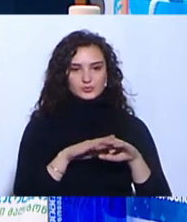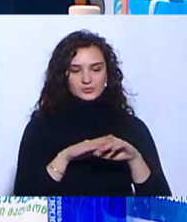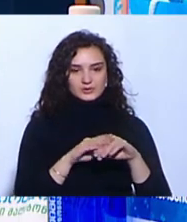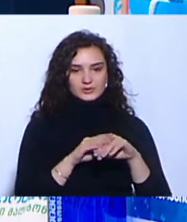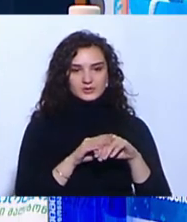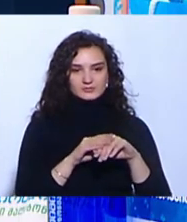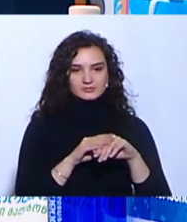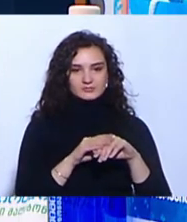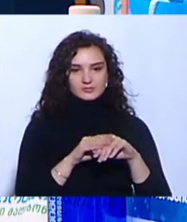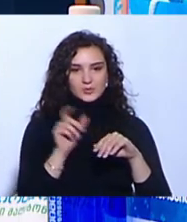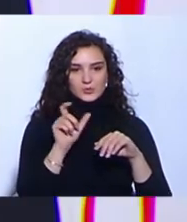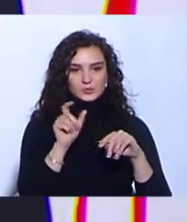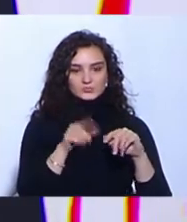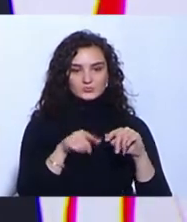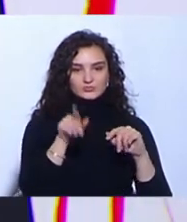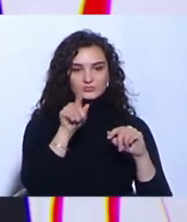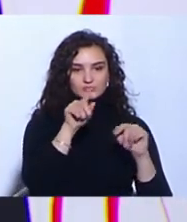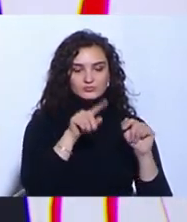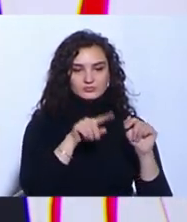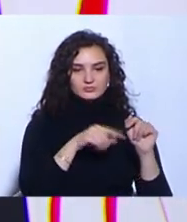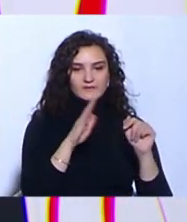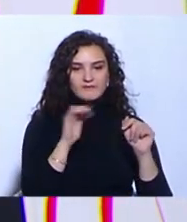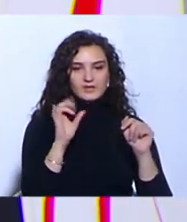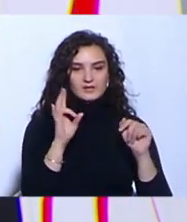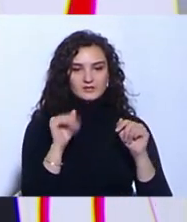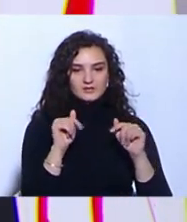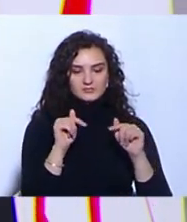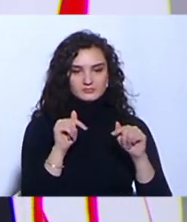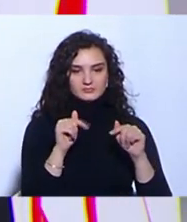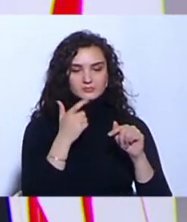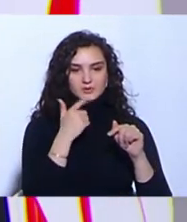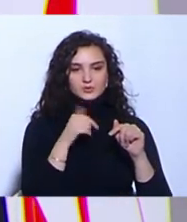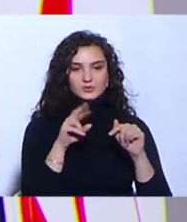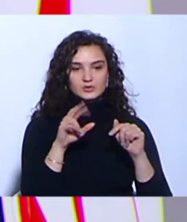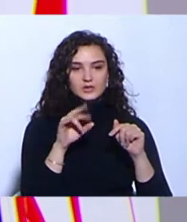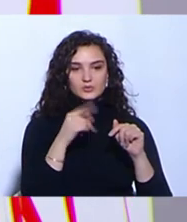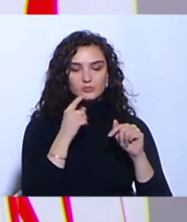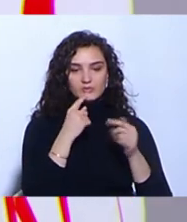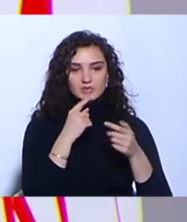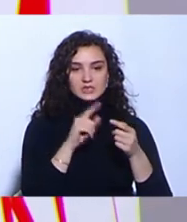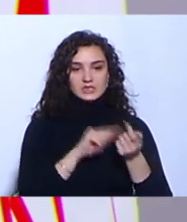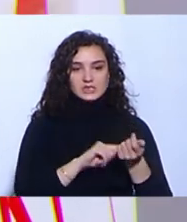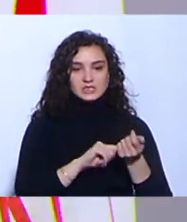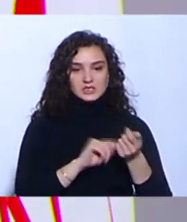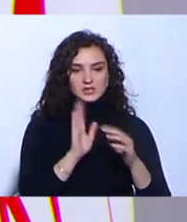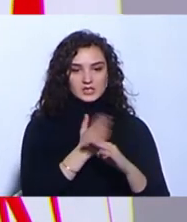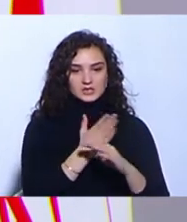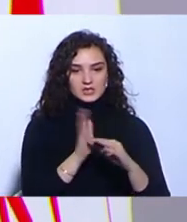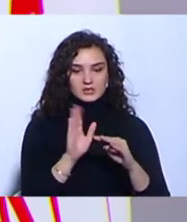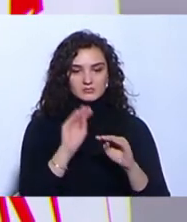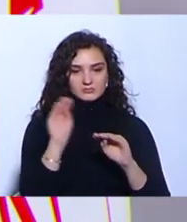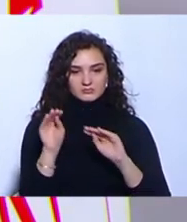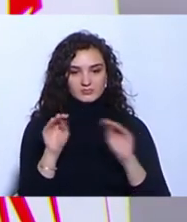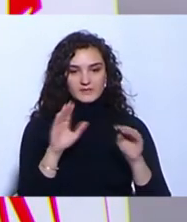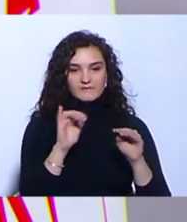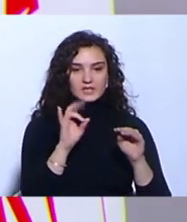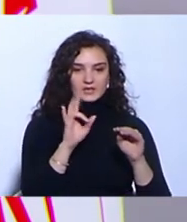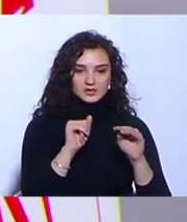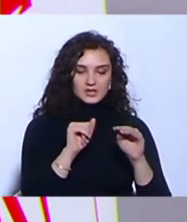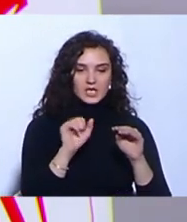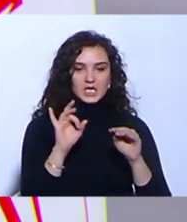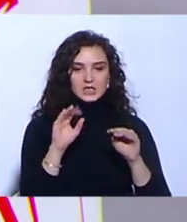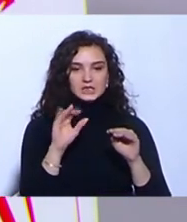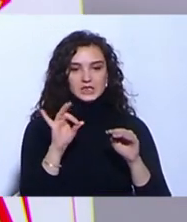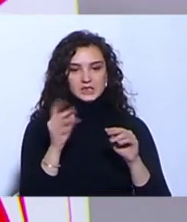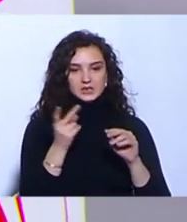ამბავი და ლურჯად ნაჩვენებია ვენები. ბატონ მალადომ, ბრძანა რო სისხლი გადანაწილდება არტერიებში, ვენებში